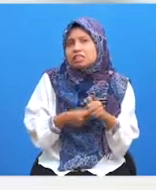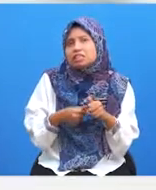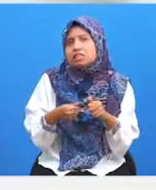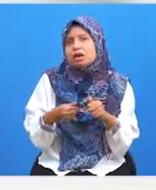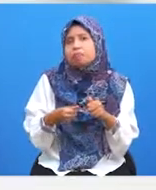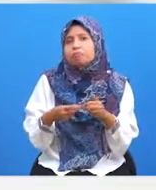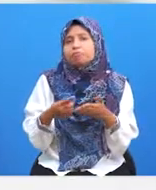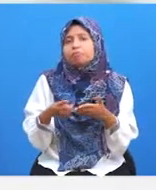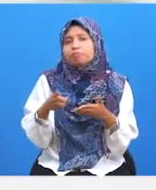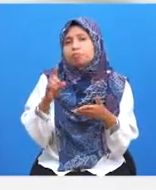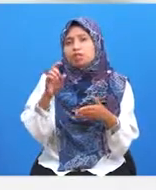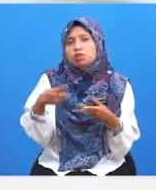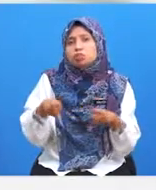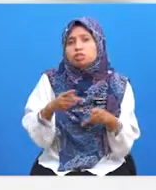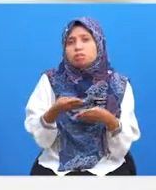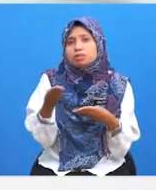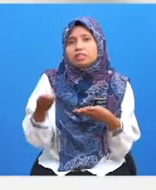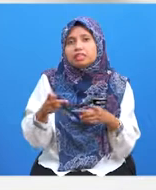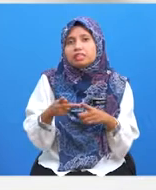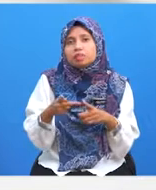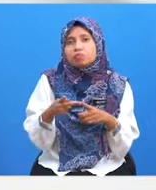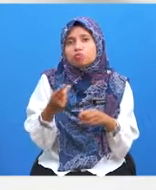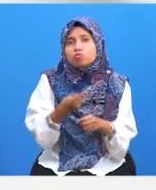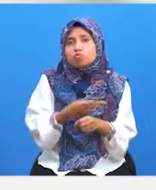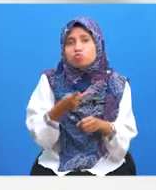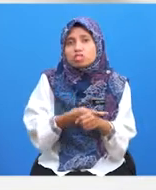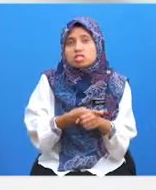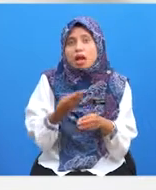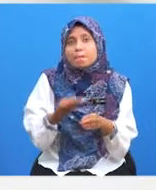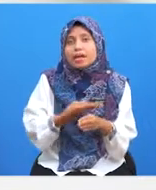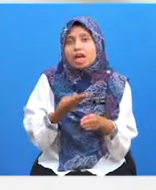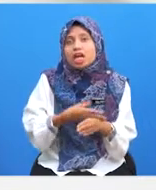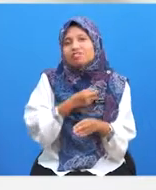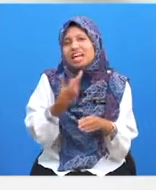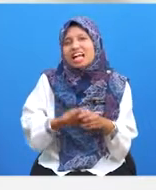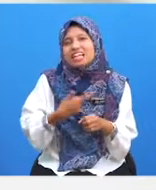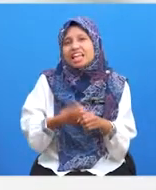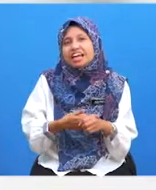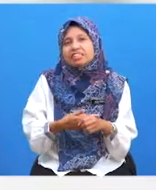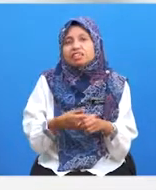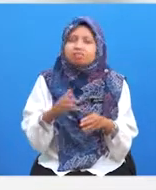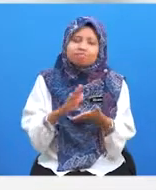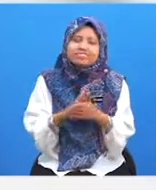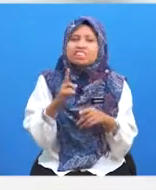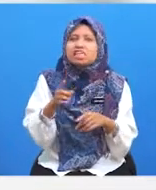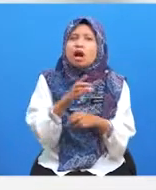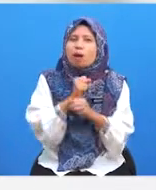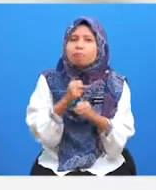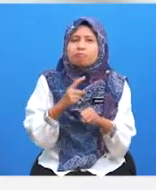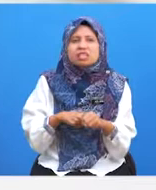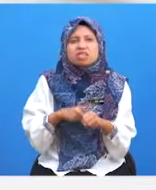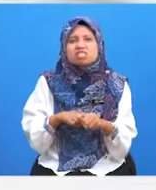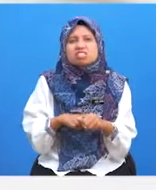dimaklumkan kepada pekerja melalui kursus bengkel atau latihan oleh itu pekan ini akan ngambil masse yang lama